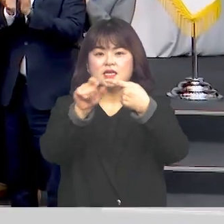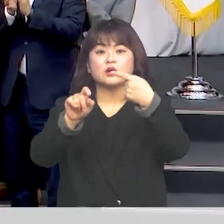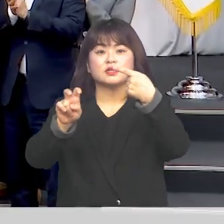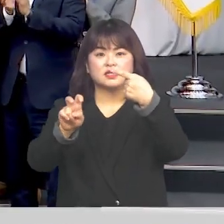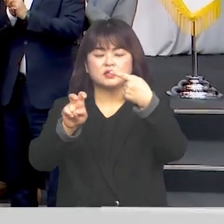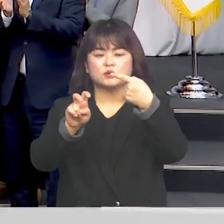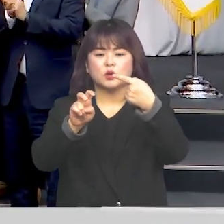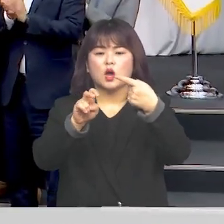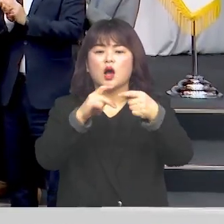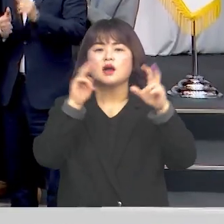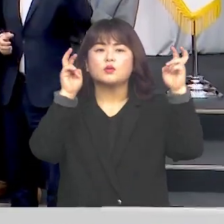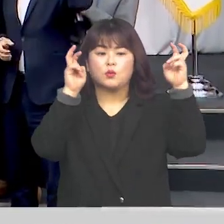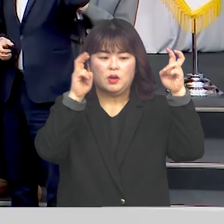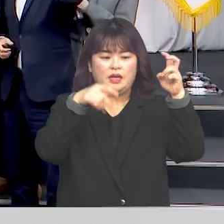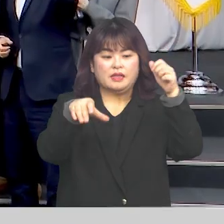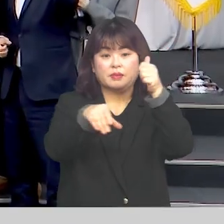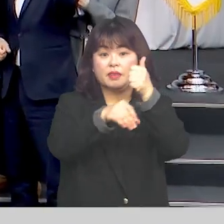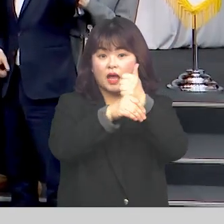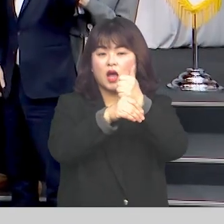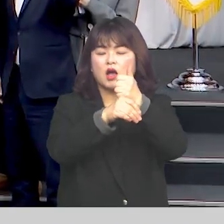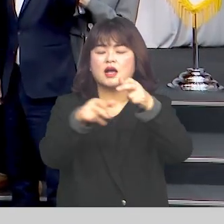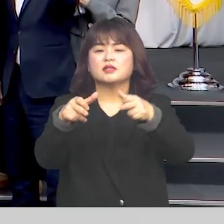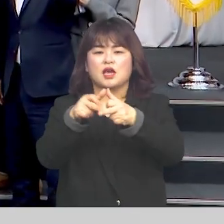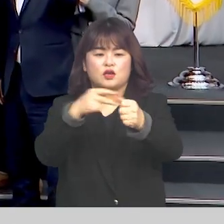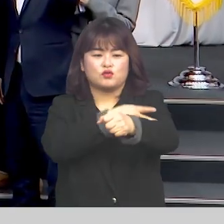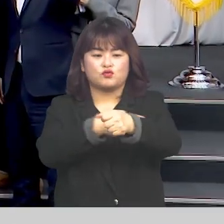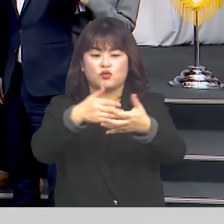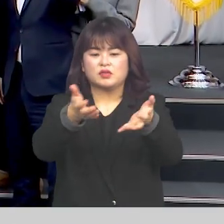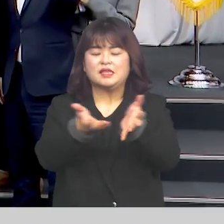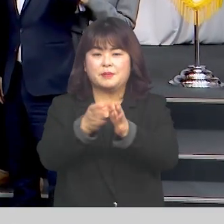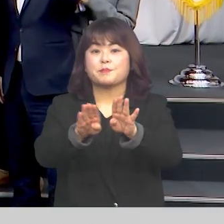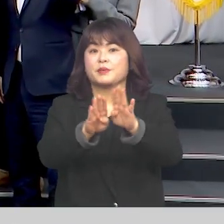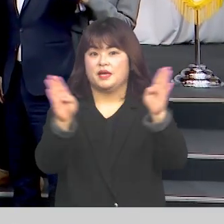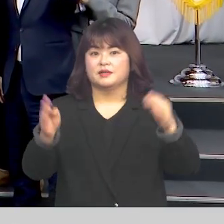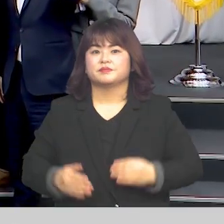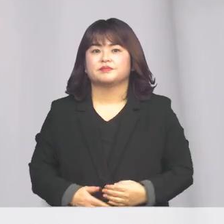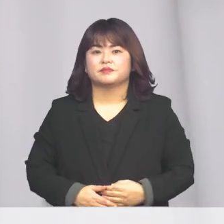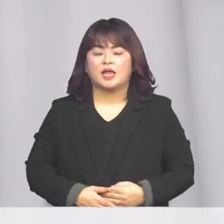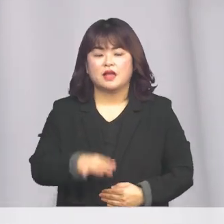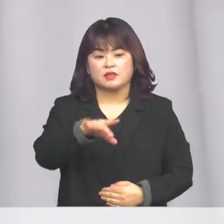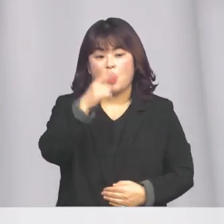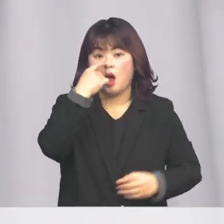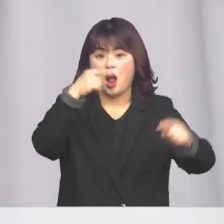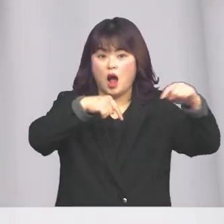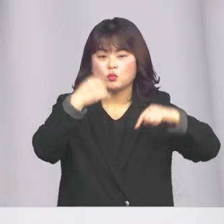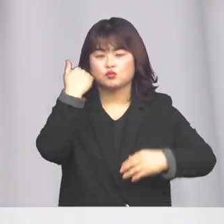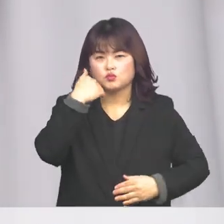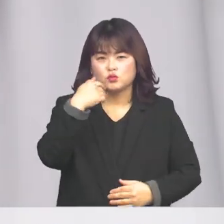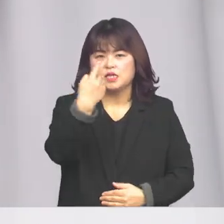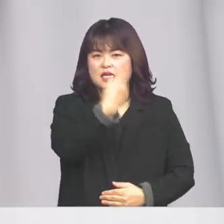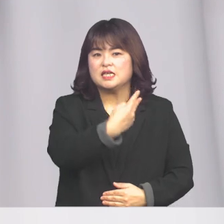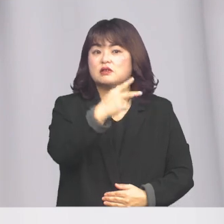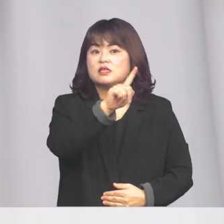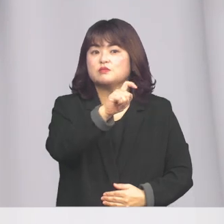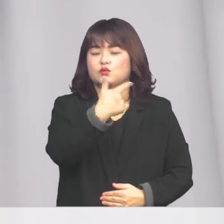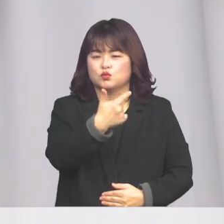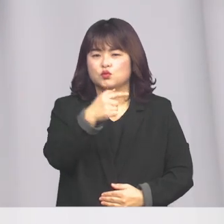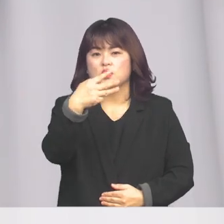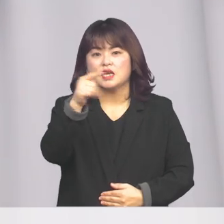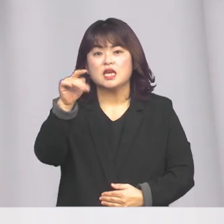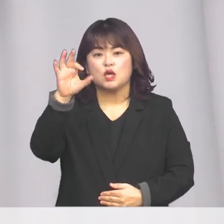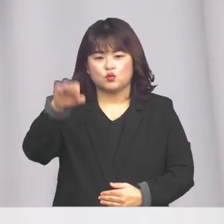용인특례시가 지난 20일 시 직장경기부 소속으로 장애인 수영팀을 창단했습니다. 초대 감독으로 2016년